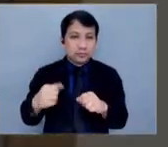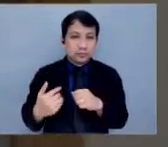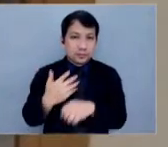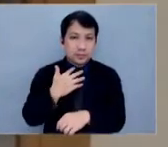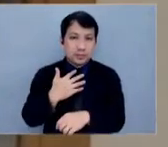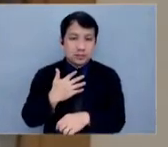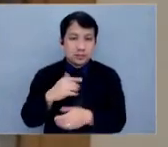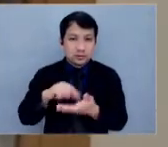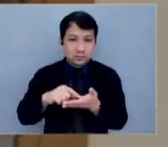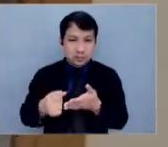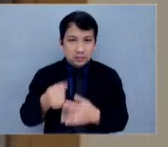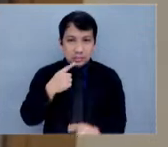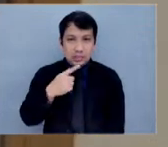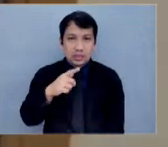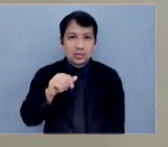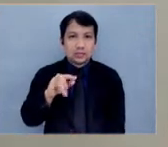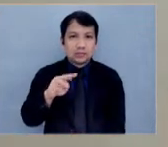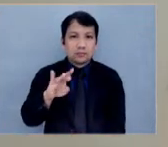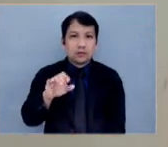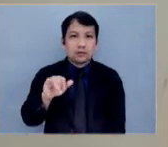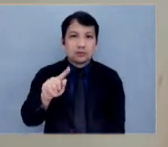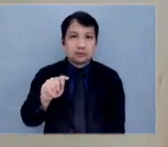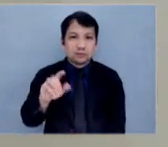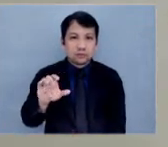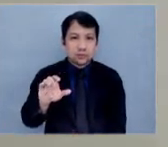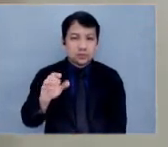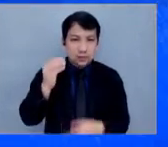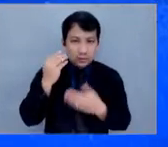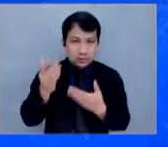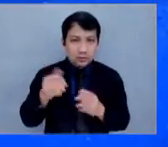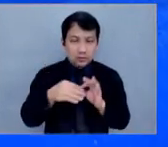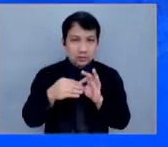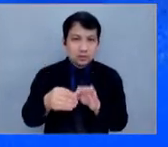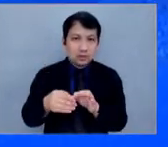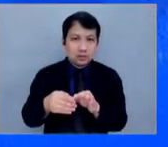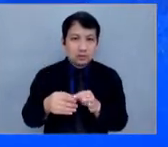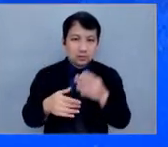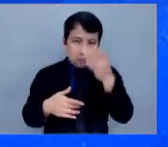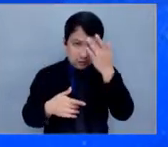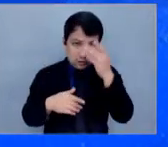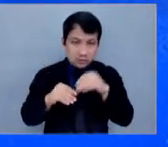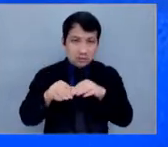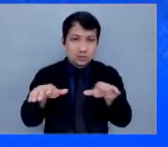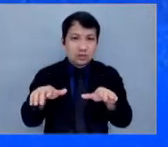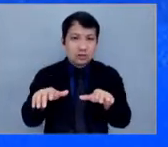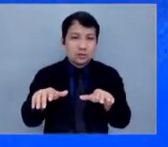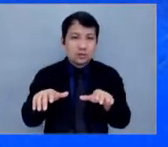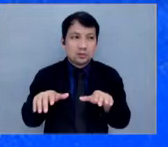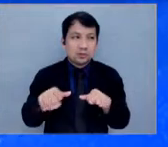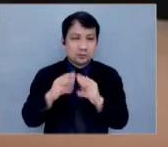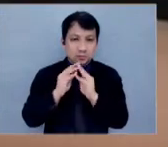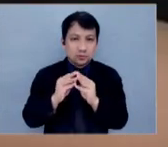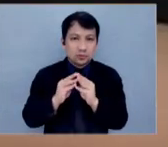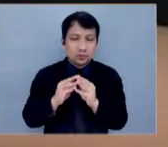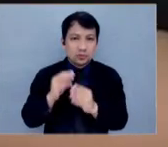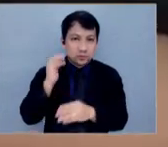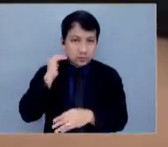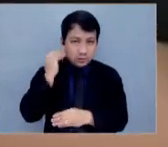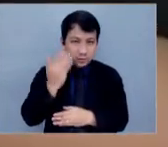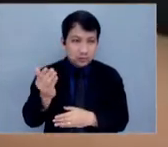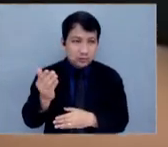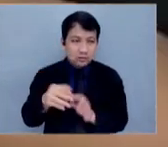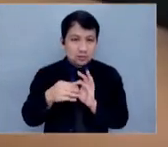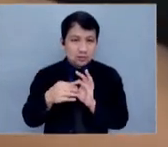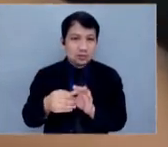antibiotics. Ipinagpapatuloy naman ngayong araw ang bakunahan kontra digdas sa Bangsamoro Autonomous Region in Muslim Mindanao sa gitna ng measles outbreak